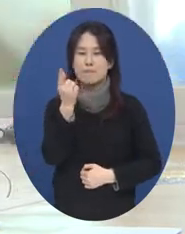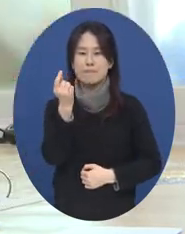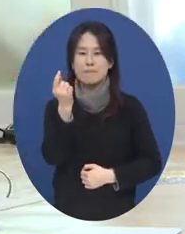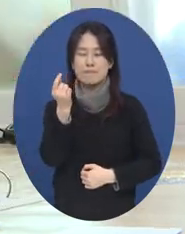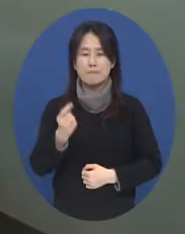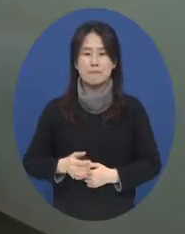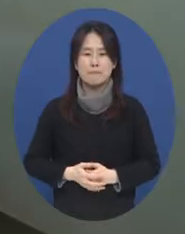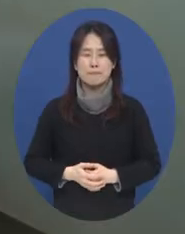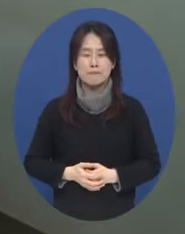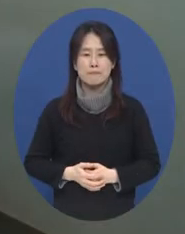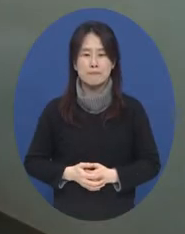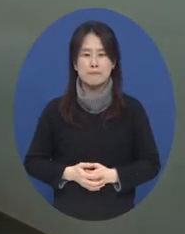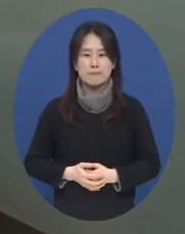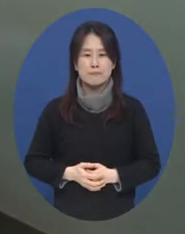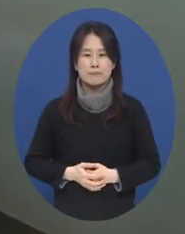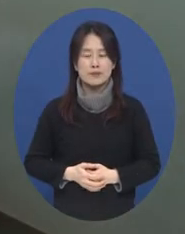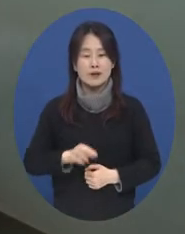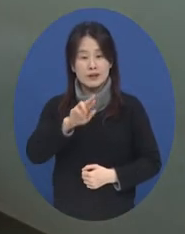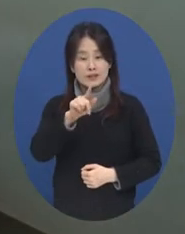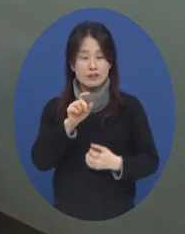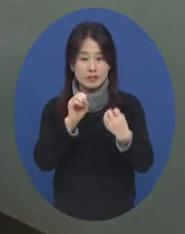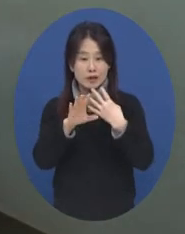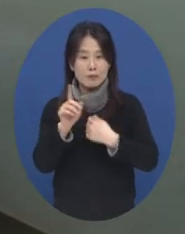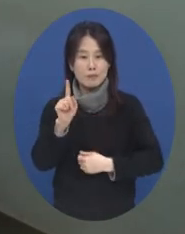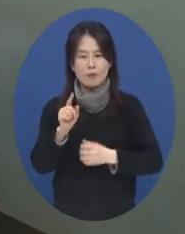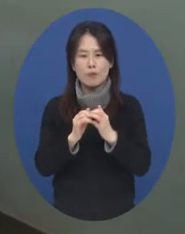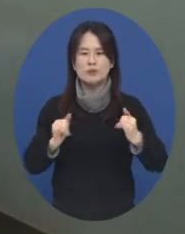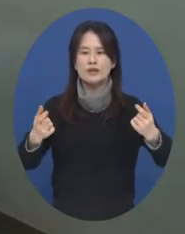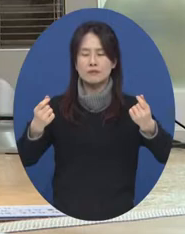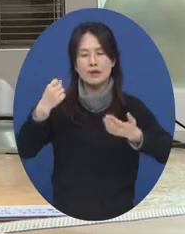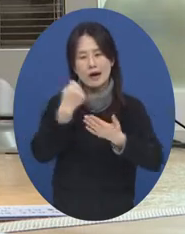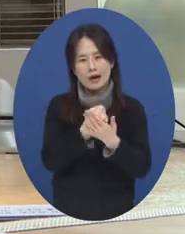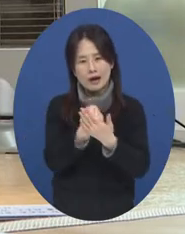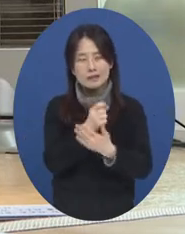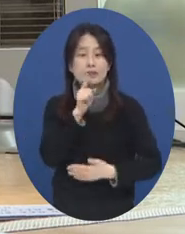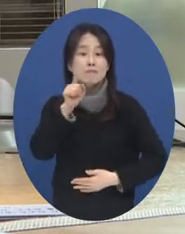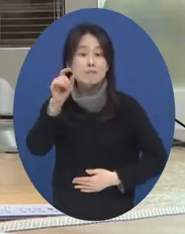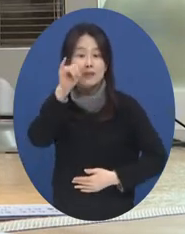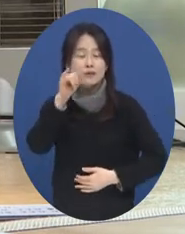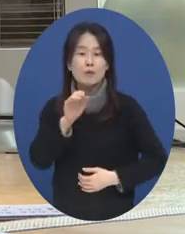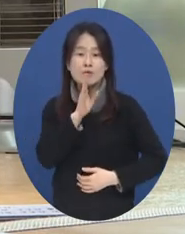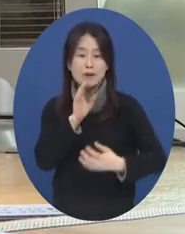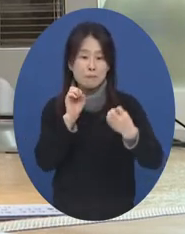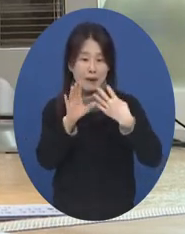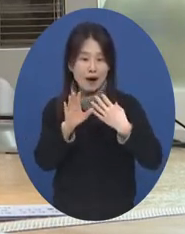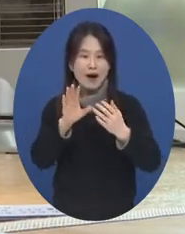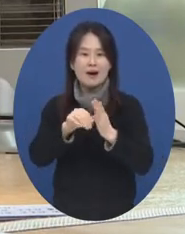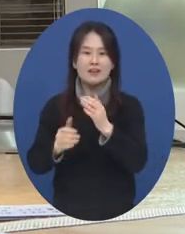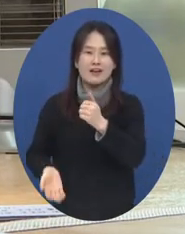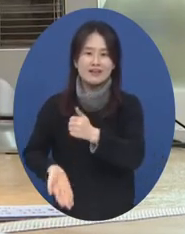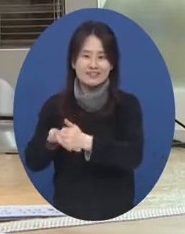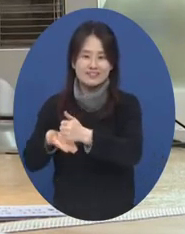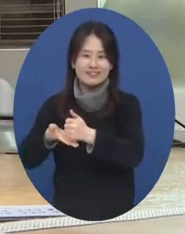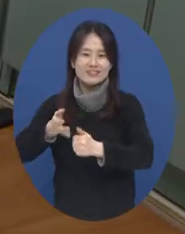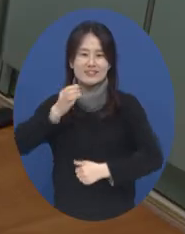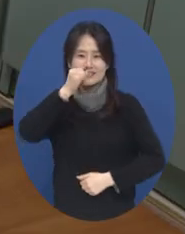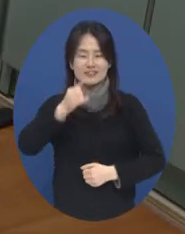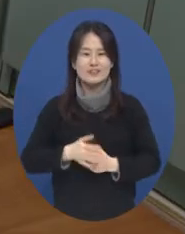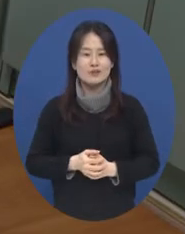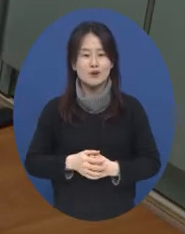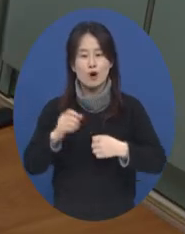빌링 했어요 오답 n 사람처럼 아쉬움을 표현하고 정답 n 춘천 되어줍니다